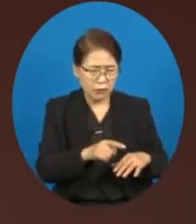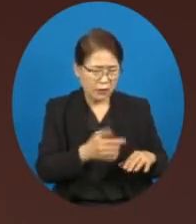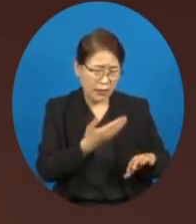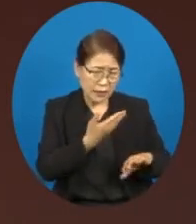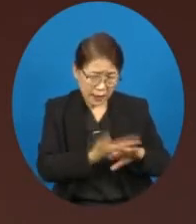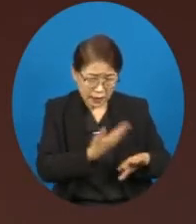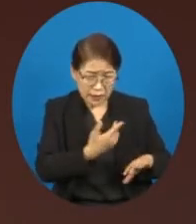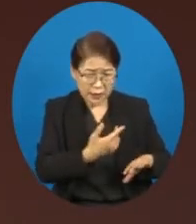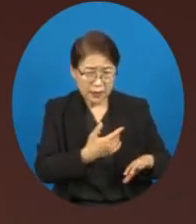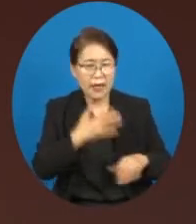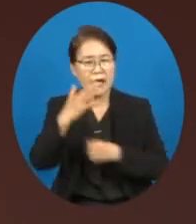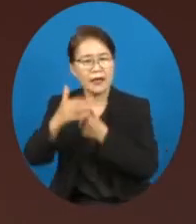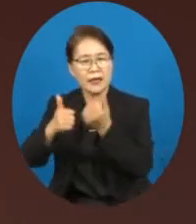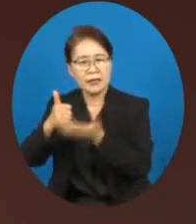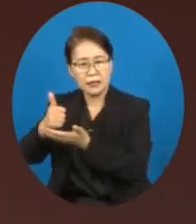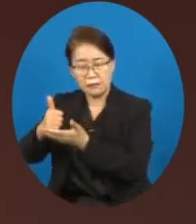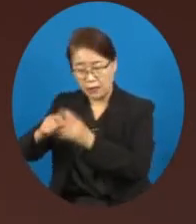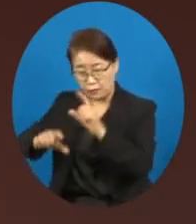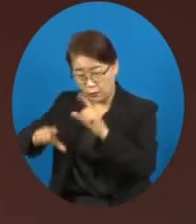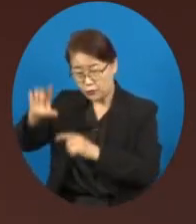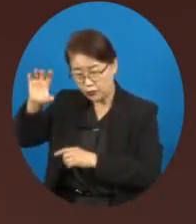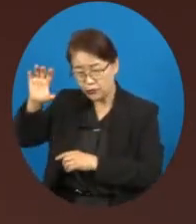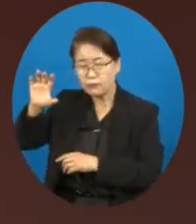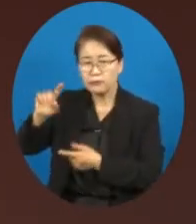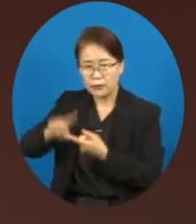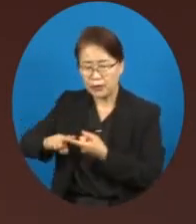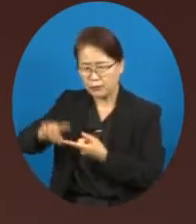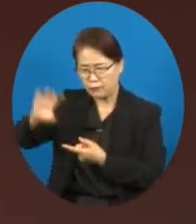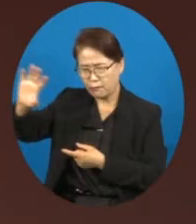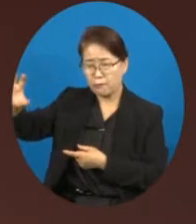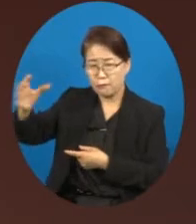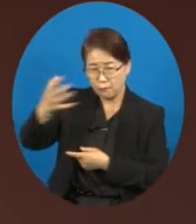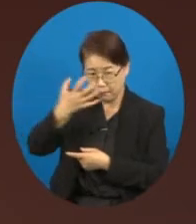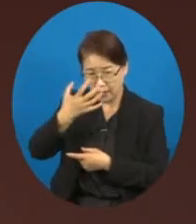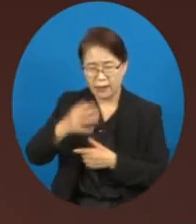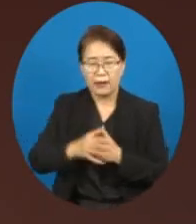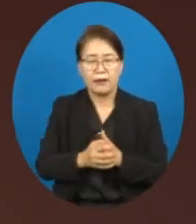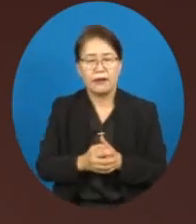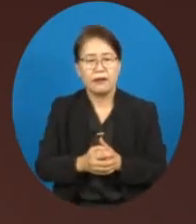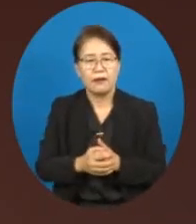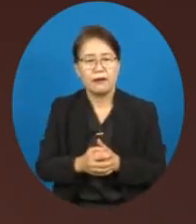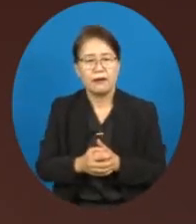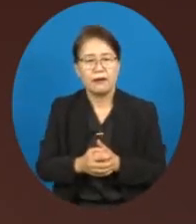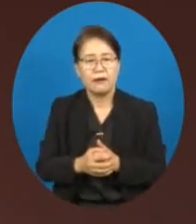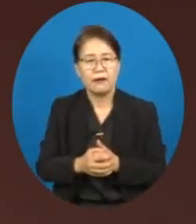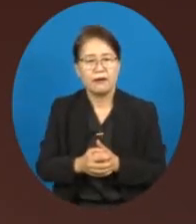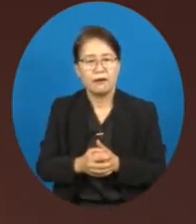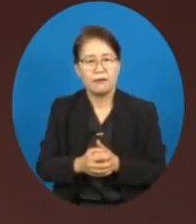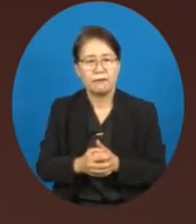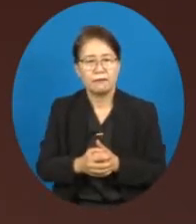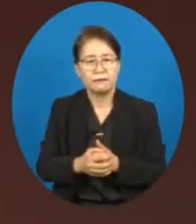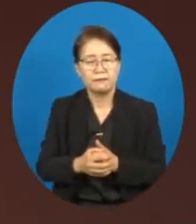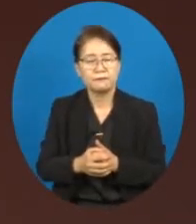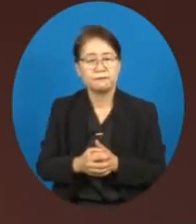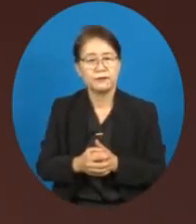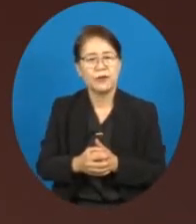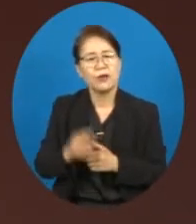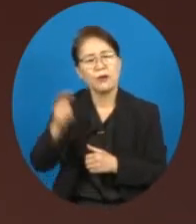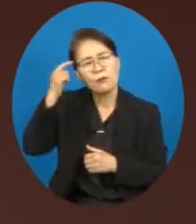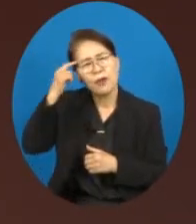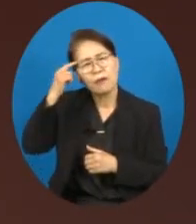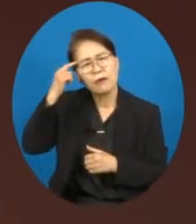하셨어요? 하나님 당신의 형상을 따라 지으셨잖아요. 그러면 왜 하나님은 당신의 형상을 따라 우리를